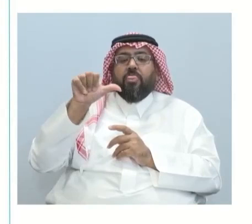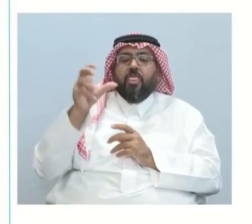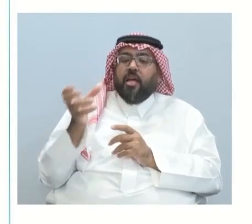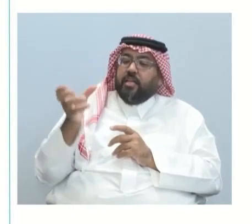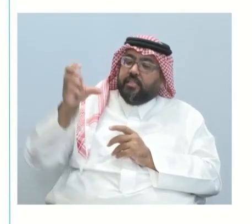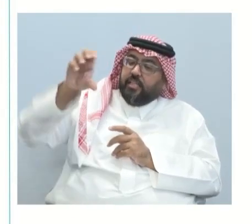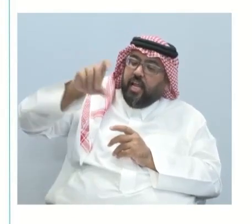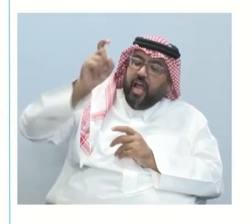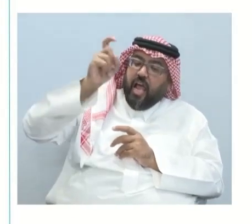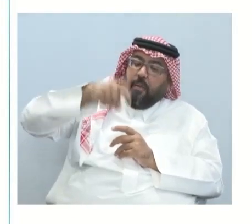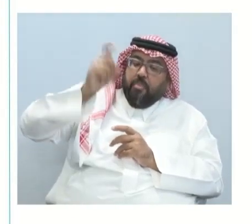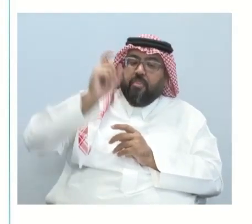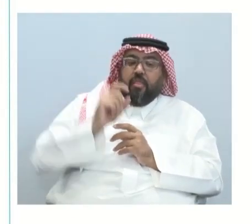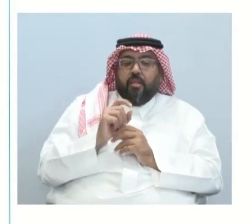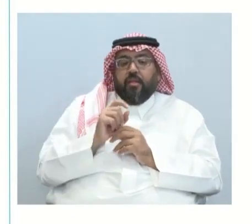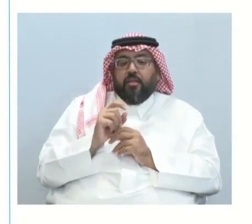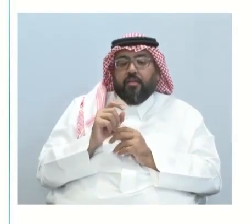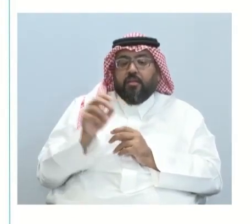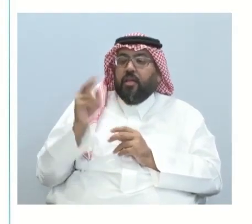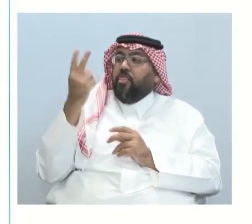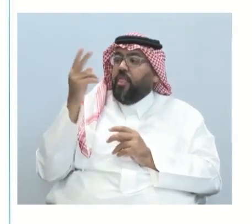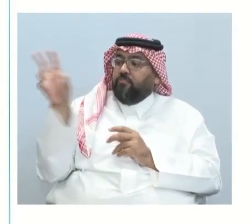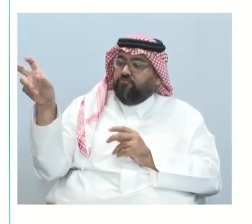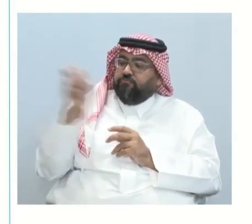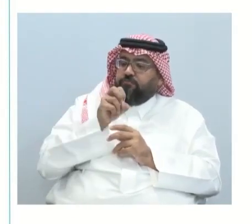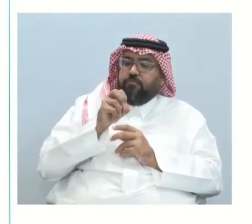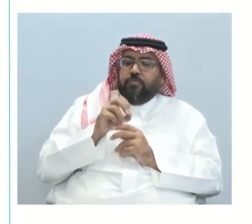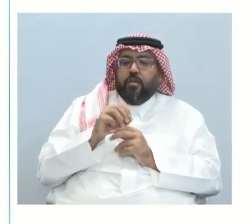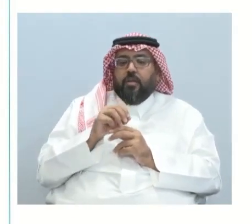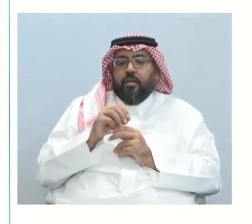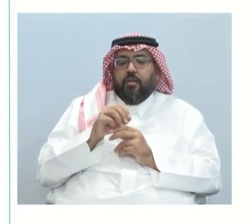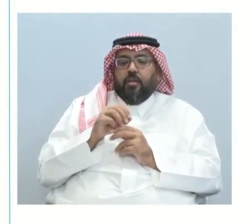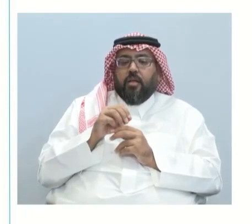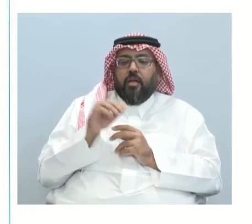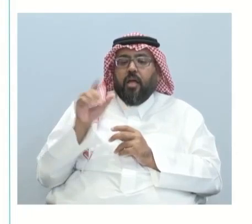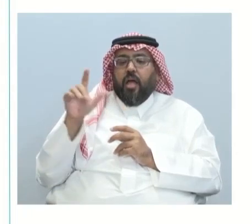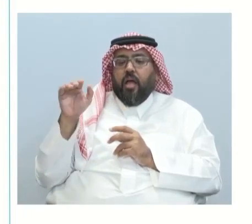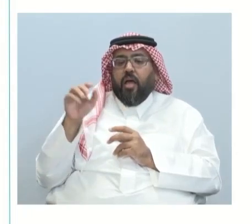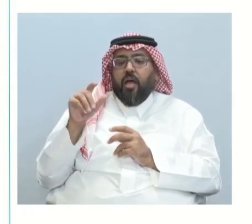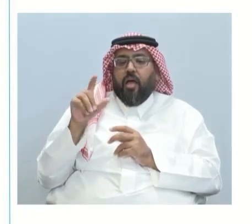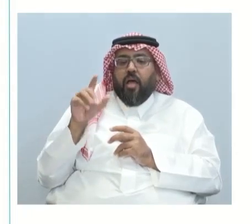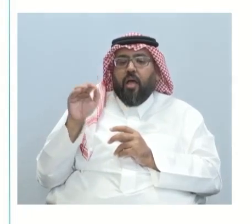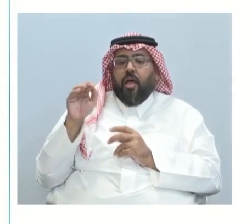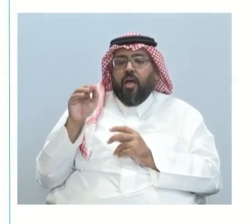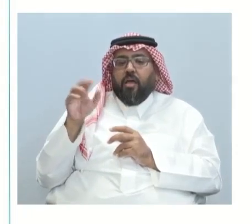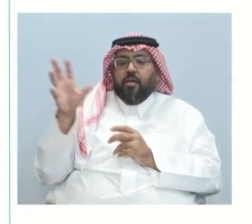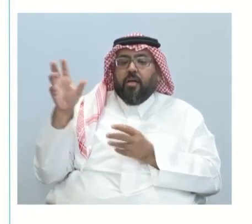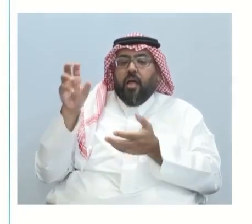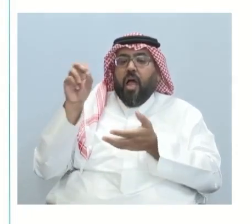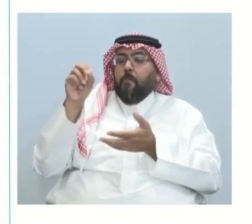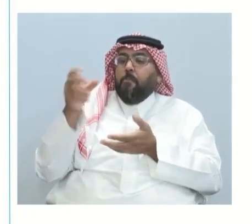احسنتم يستقبل زوجه من الالكترونات اذا هنا حمض لويس يستقبل زوج